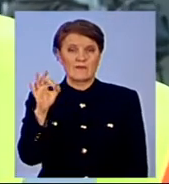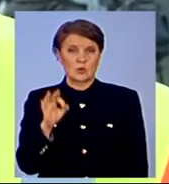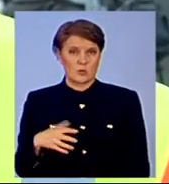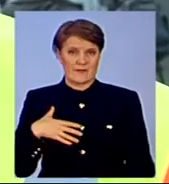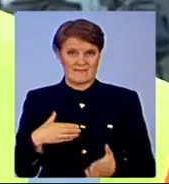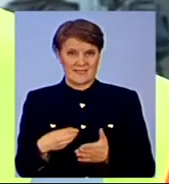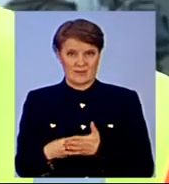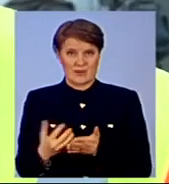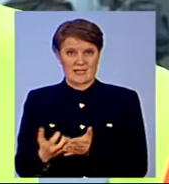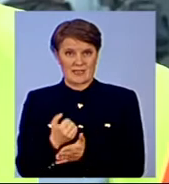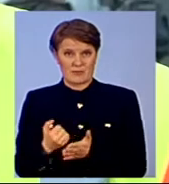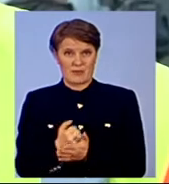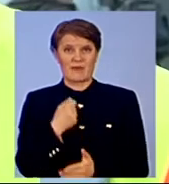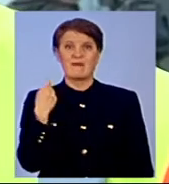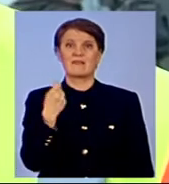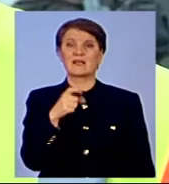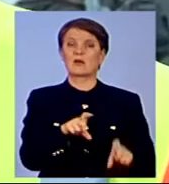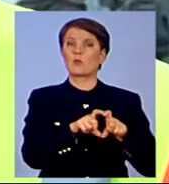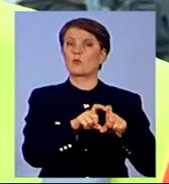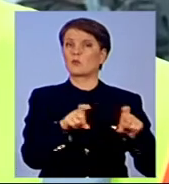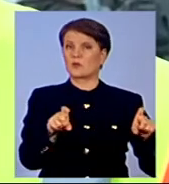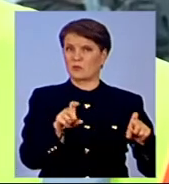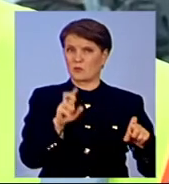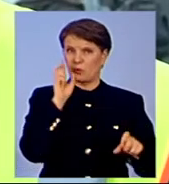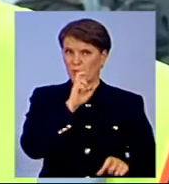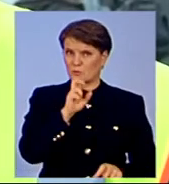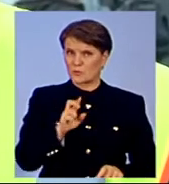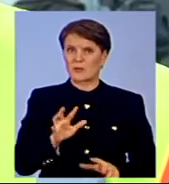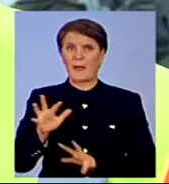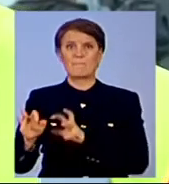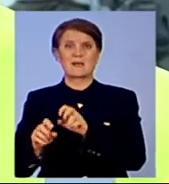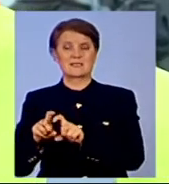зарплати власника будинків розпусти та масажних салонів. Вони могли отримати